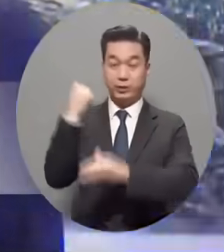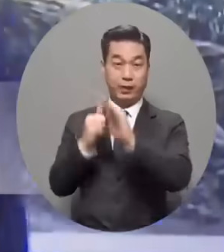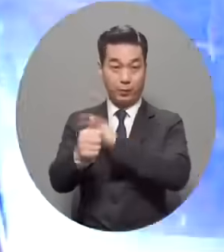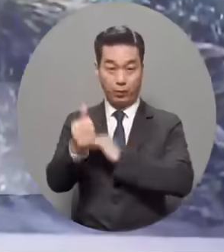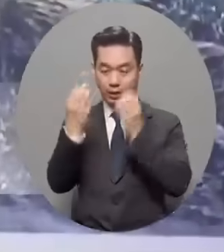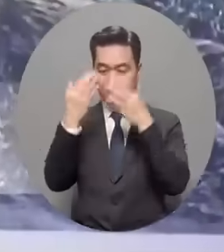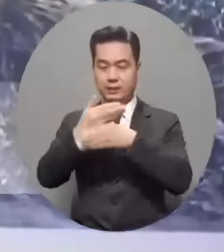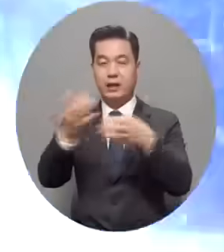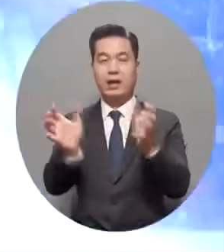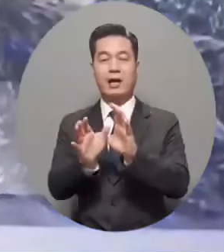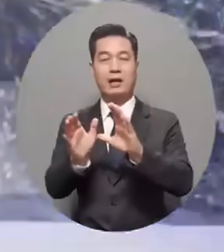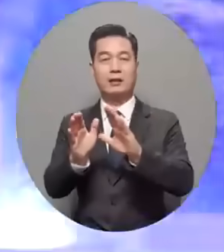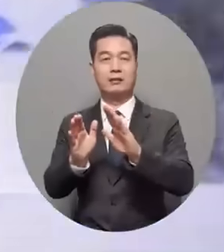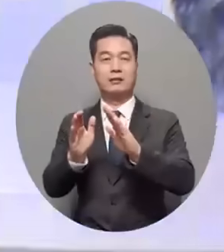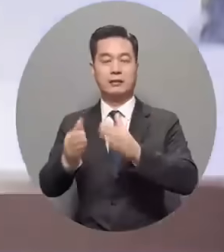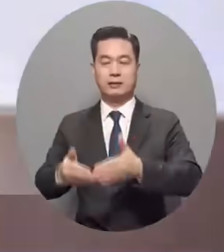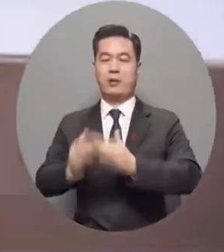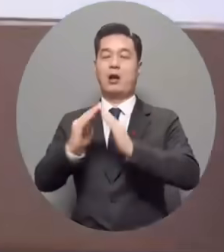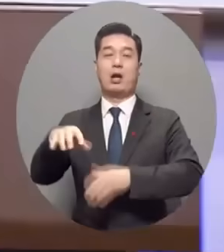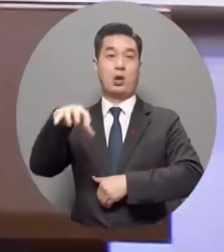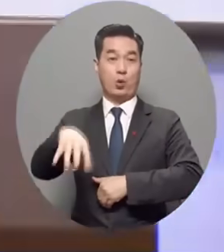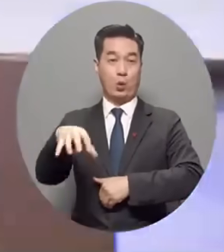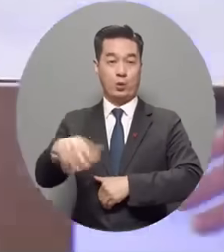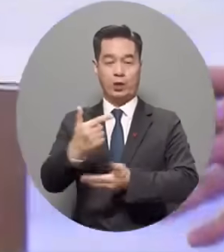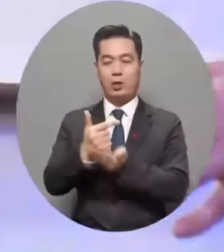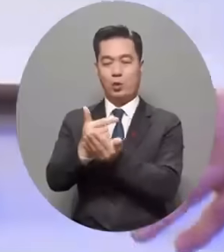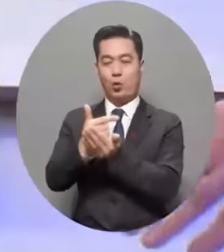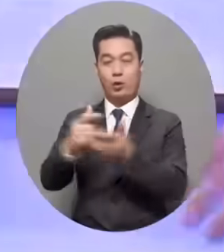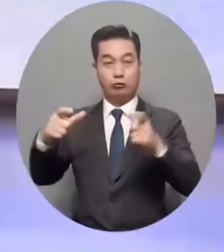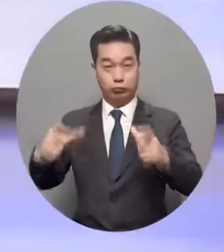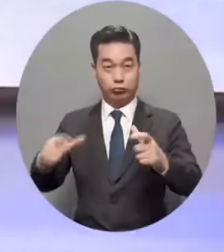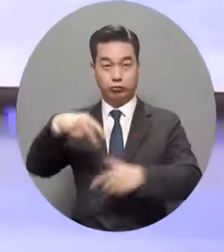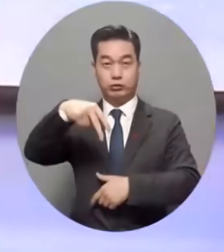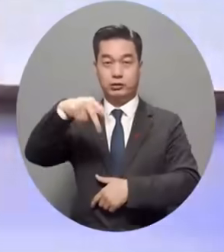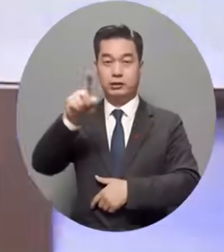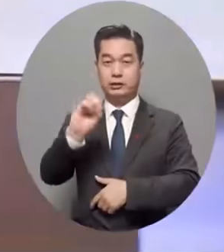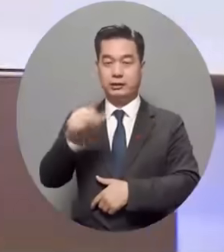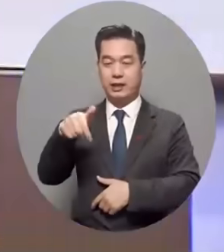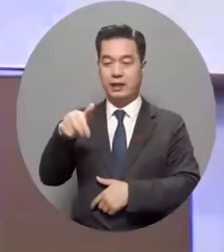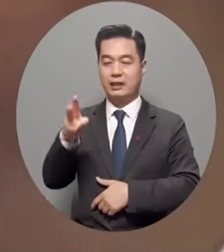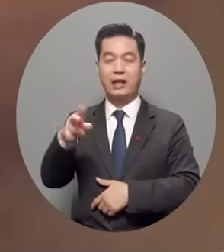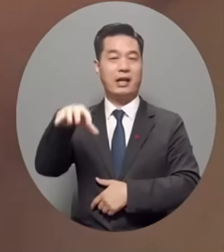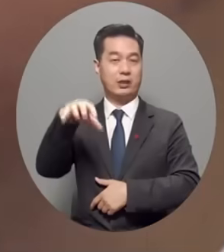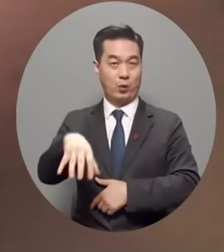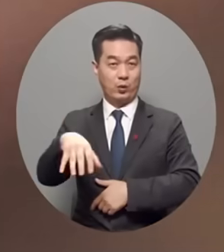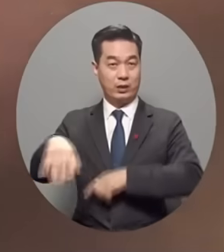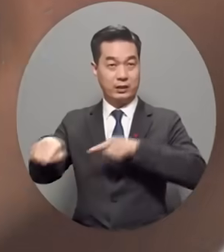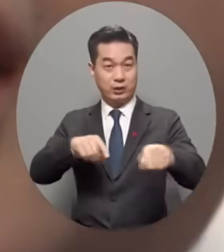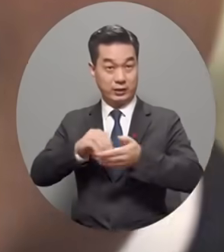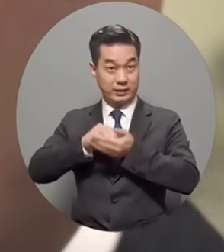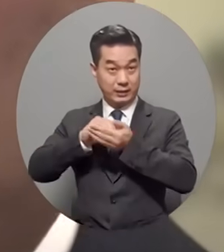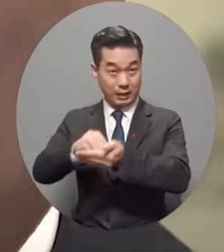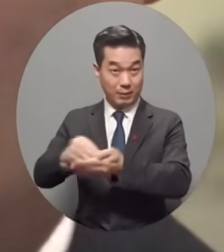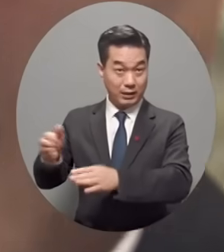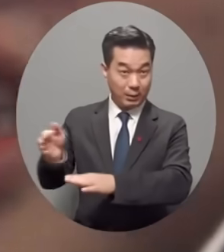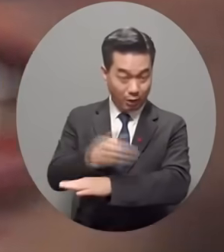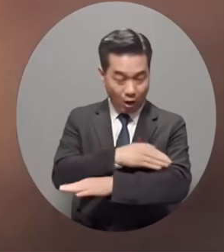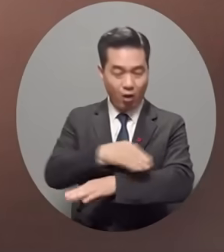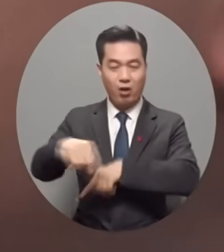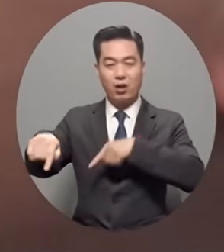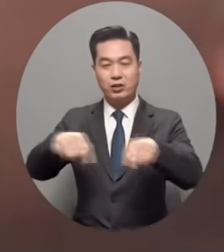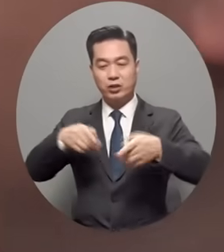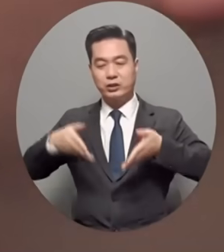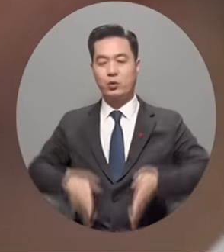창당을 공식화한 곳은 서울 노원구 상계동. 지난 2011년 정치에 입문할 당시부터 정치적